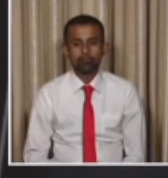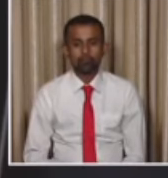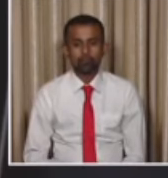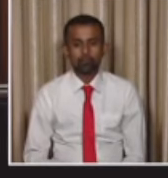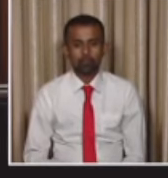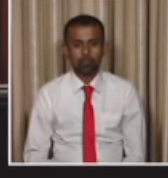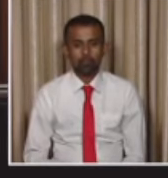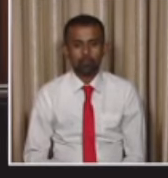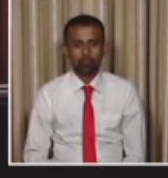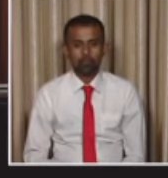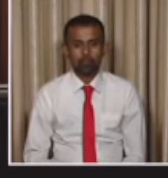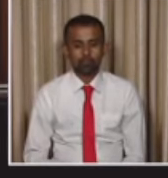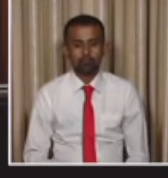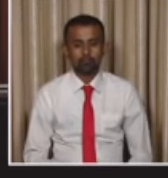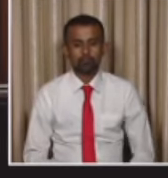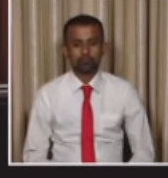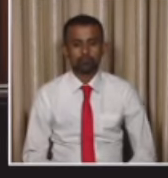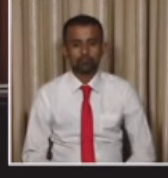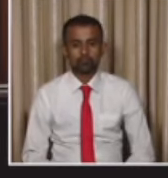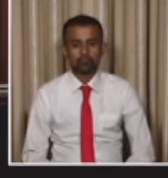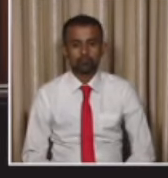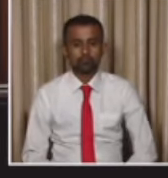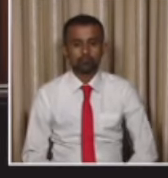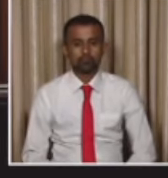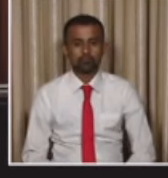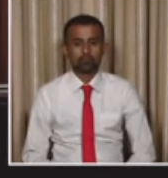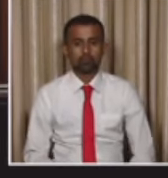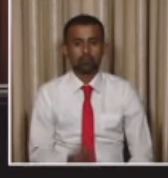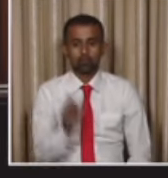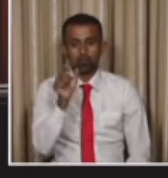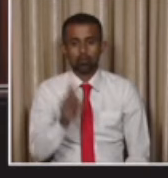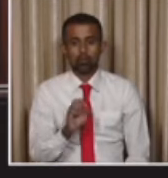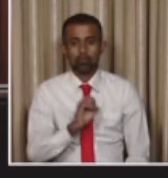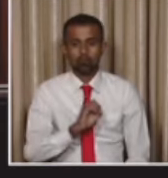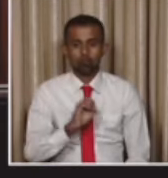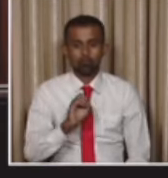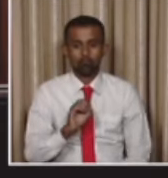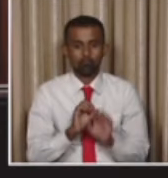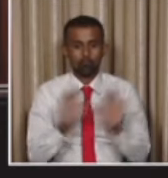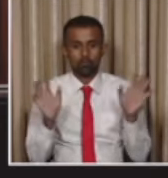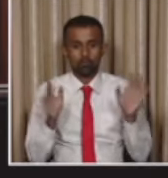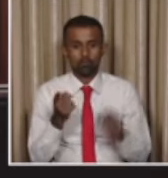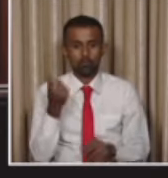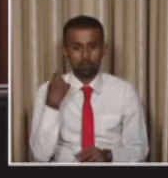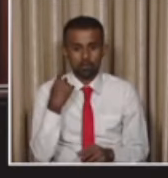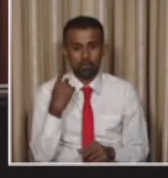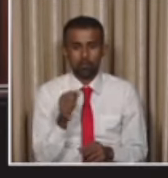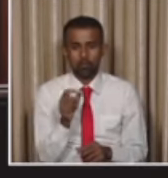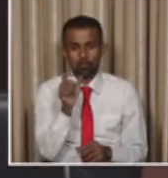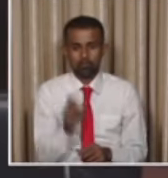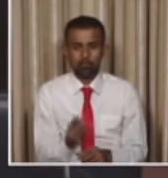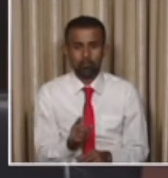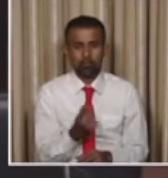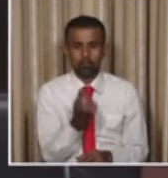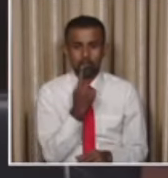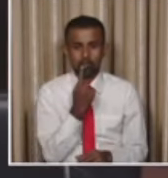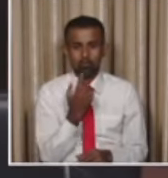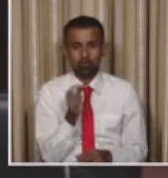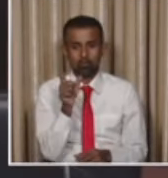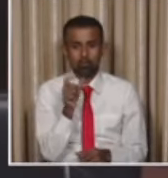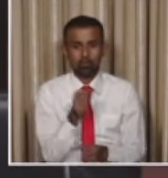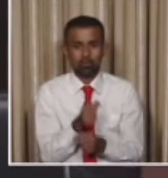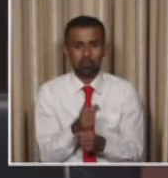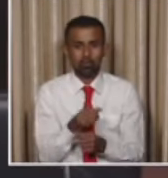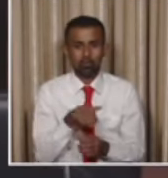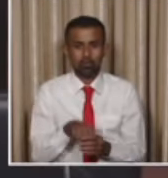කිරියලවන්තව ඔබතුමා නිවේදනයක් ඉදිකුත් කරලා තිබ්බයි ඒ පුවත්පත්වල ඔබතුමා නම් කියලා තිබ්බ ඔබතුමාගේ ආණ්ඩු